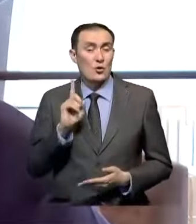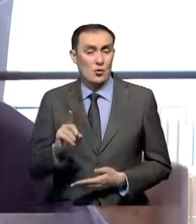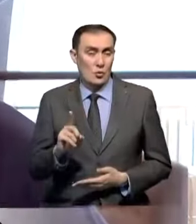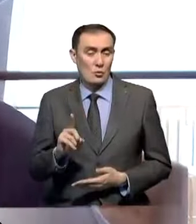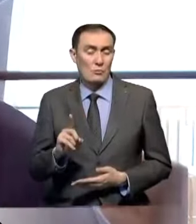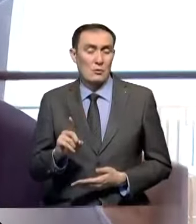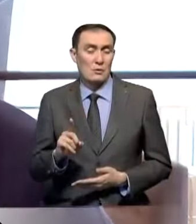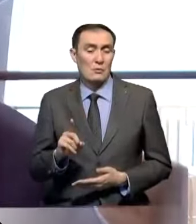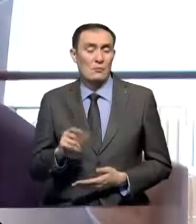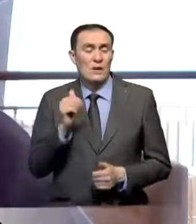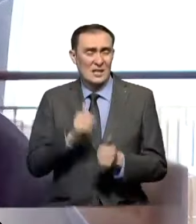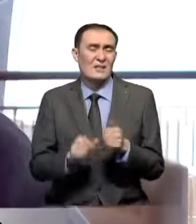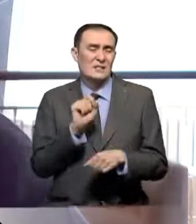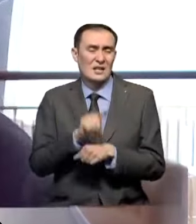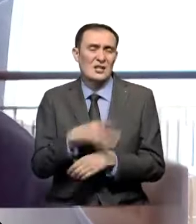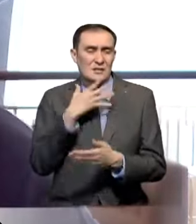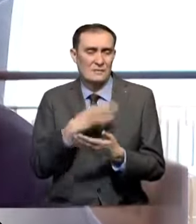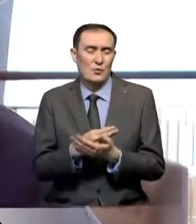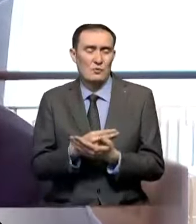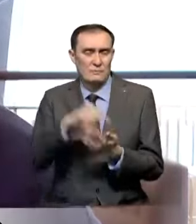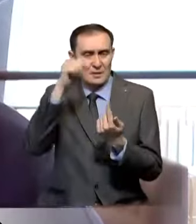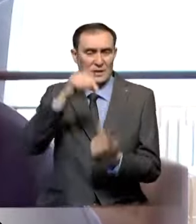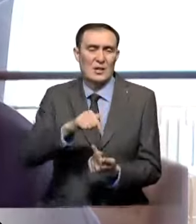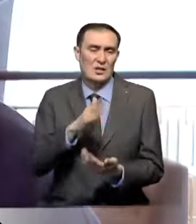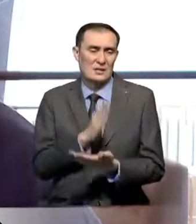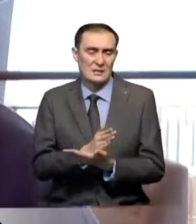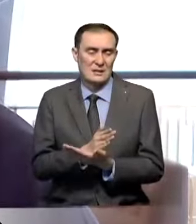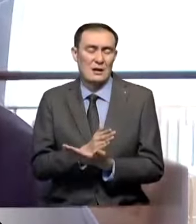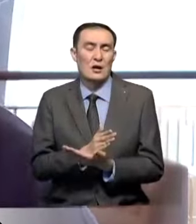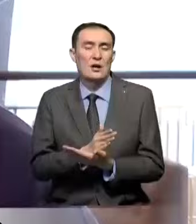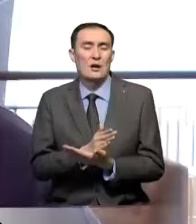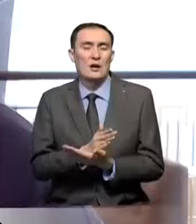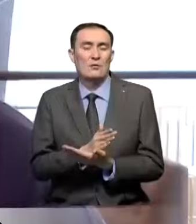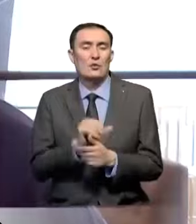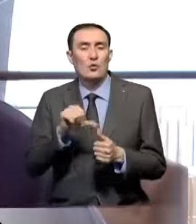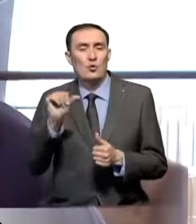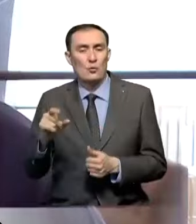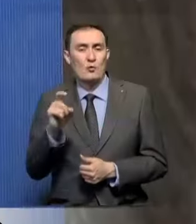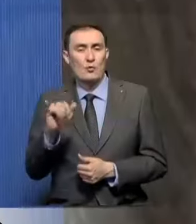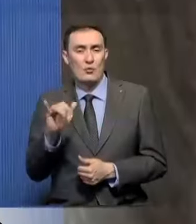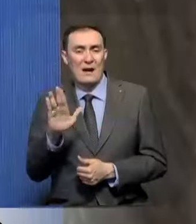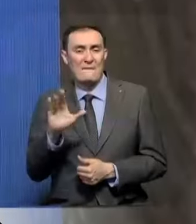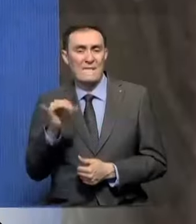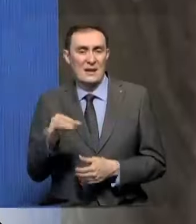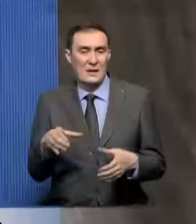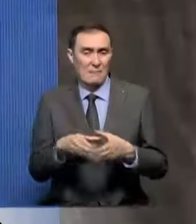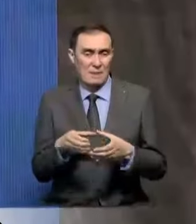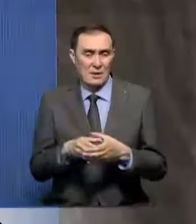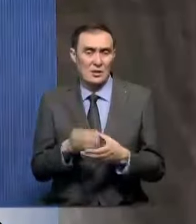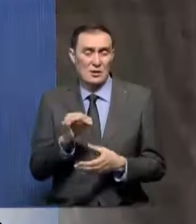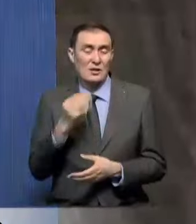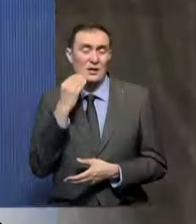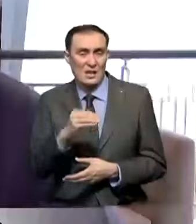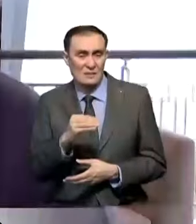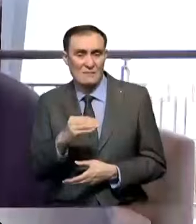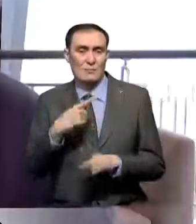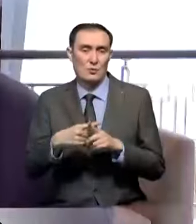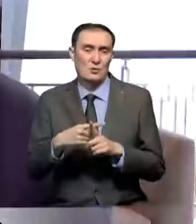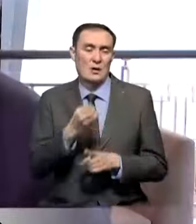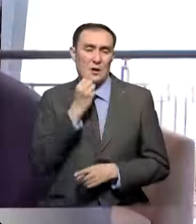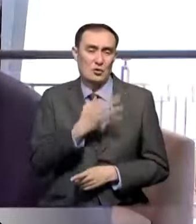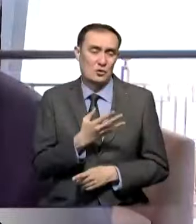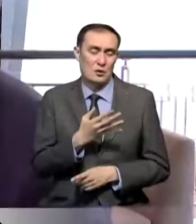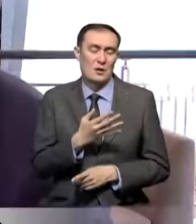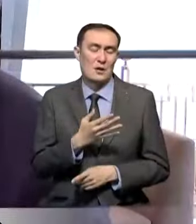оден каж заказчик находит свои решения он как бы и качественный и хороший